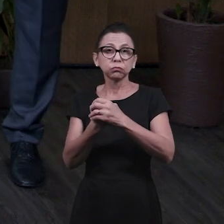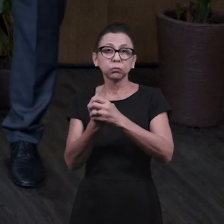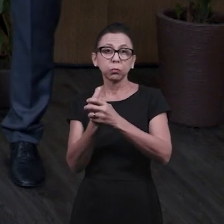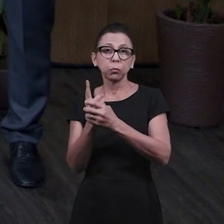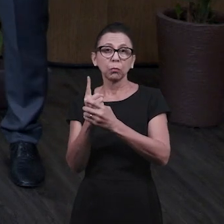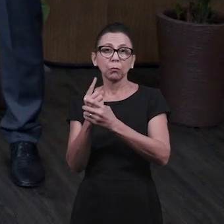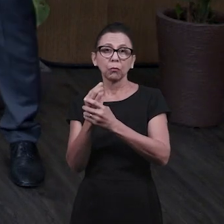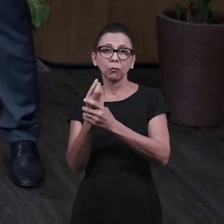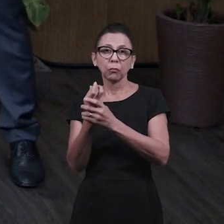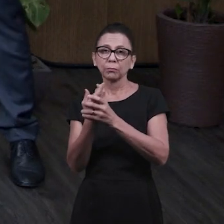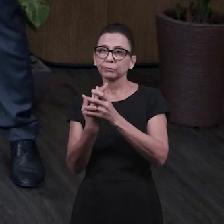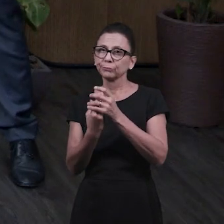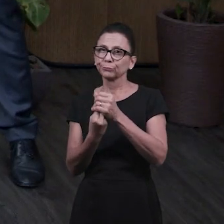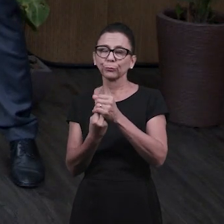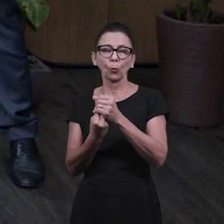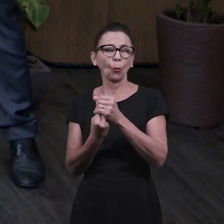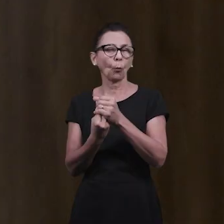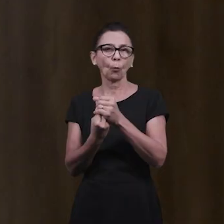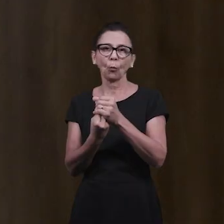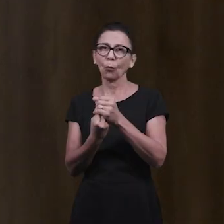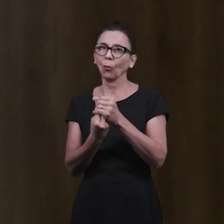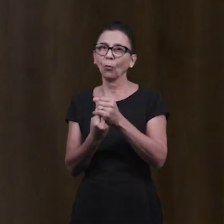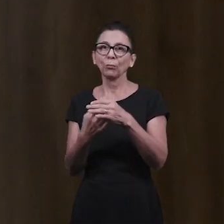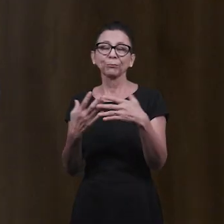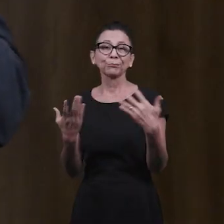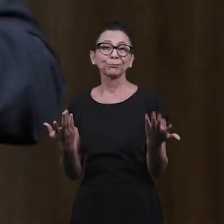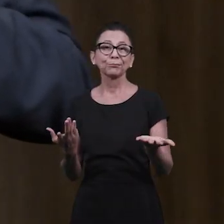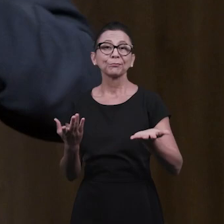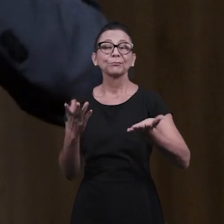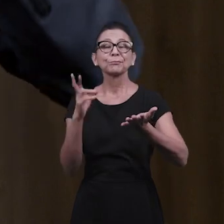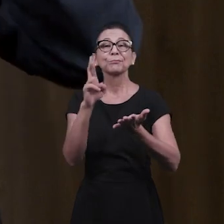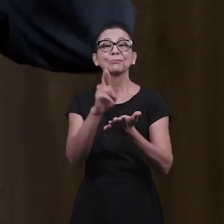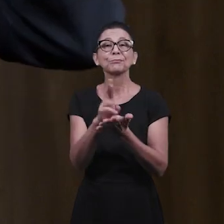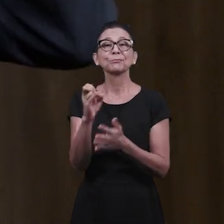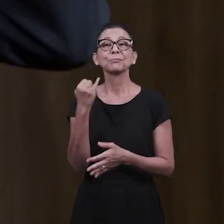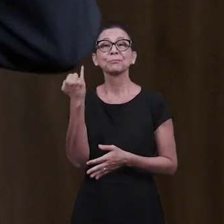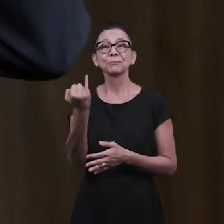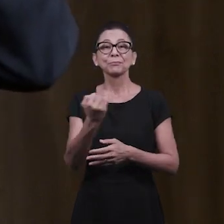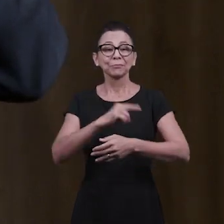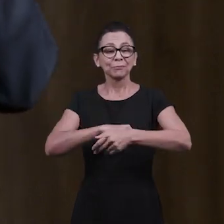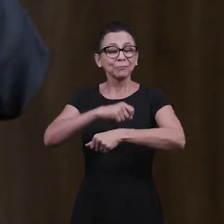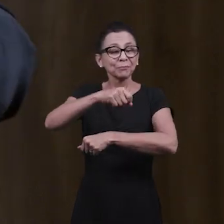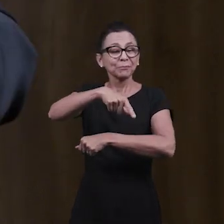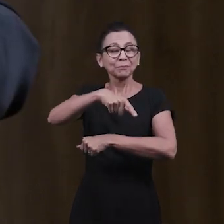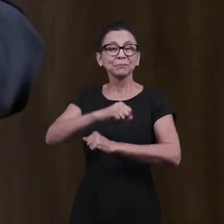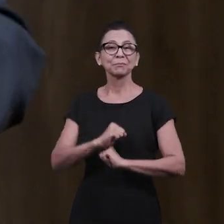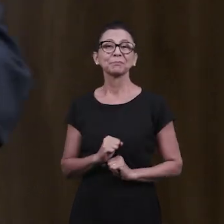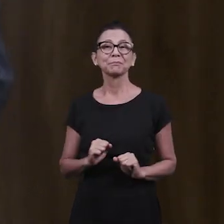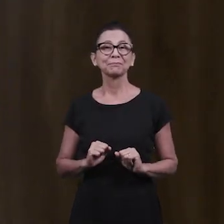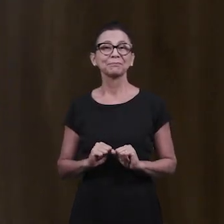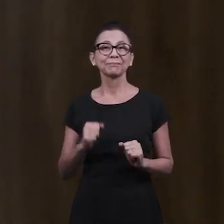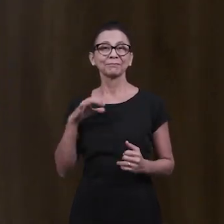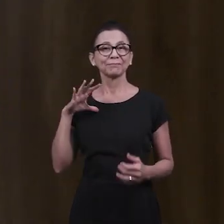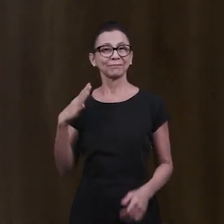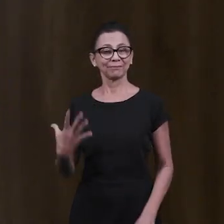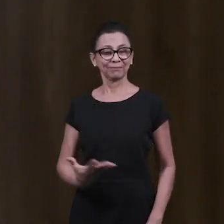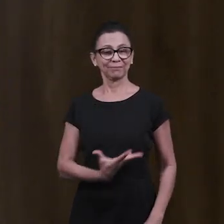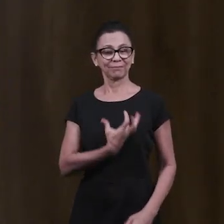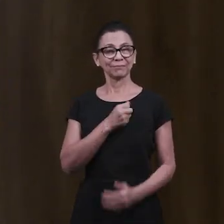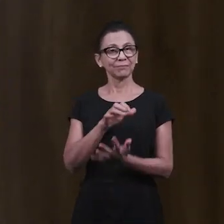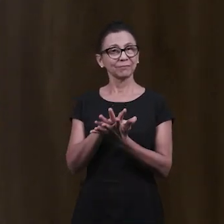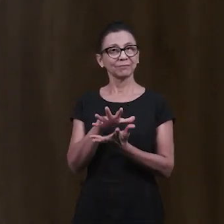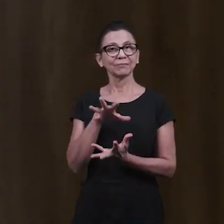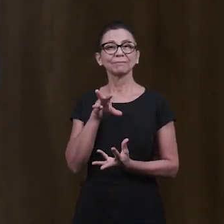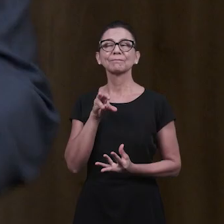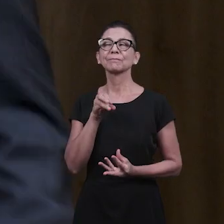important établi par Dieu. C'est quoi le résultat? C'est le salut de l'âme,